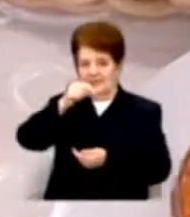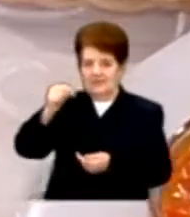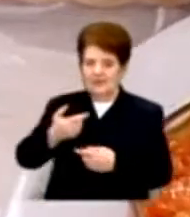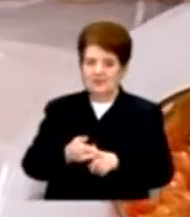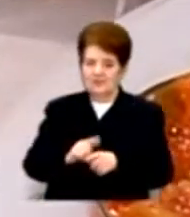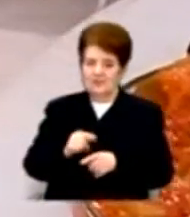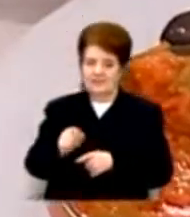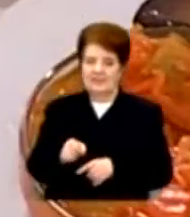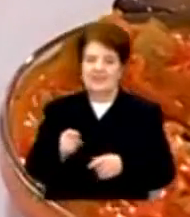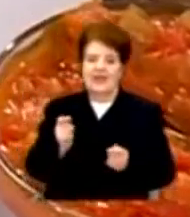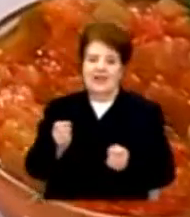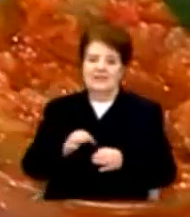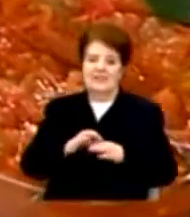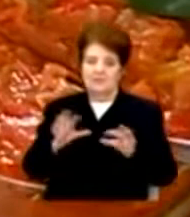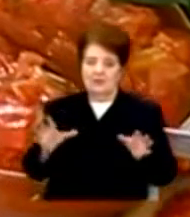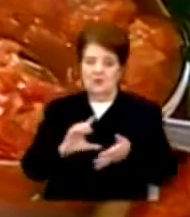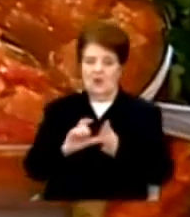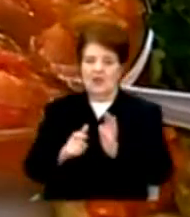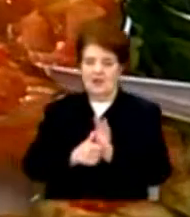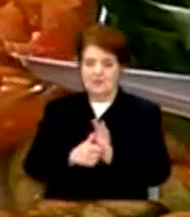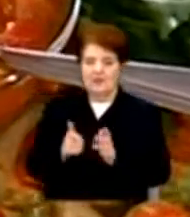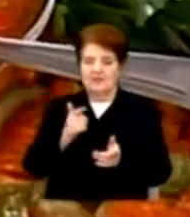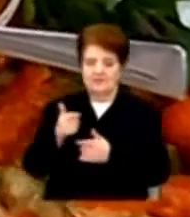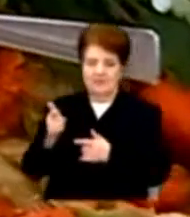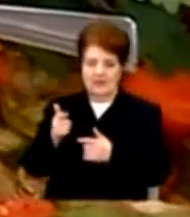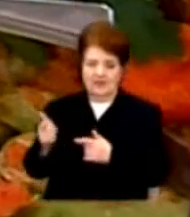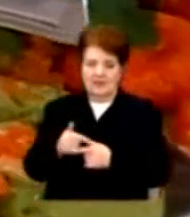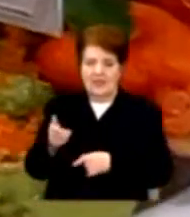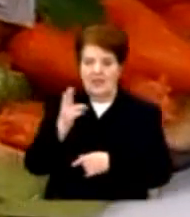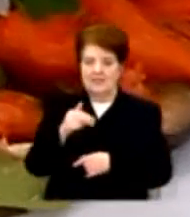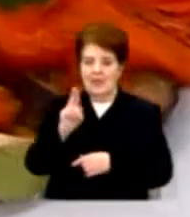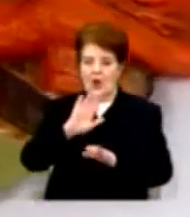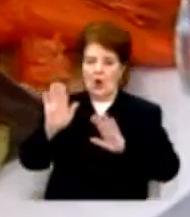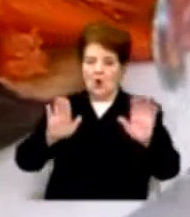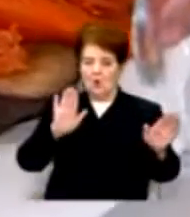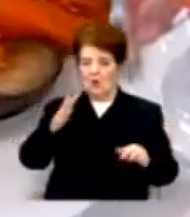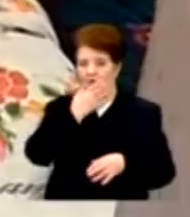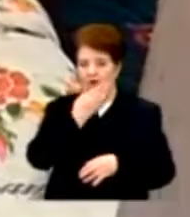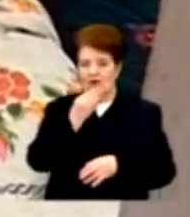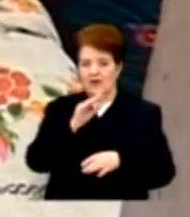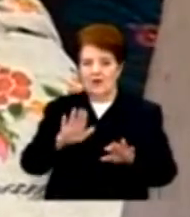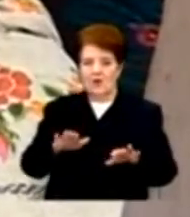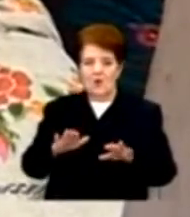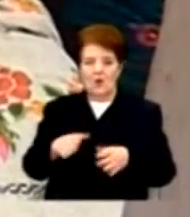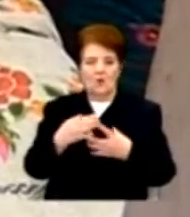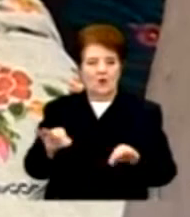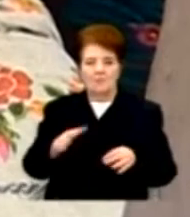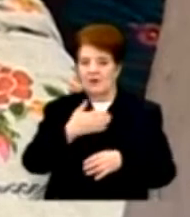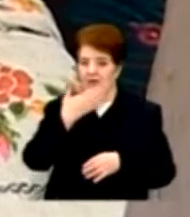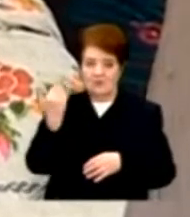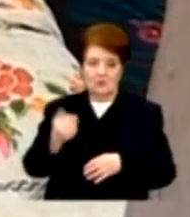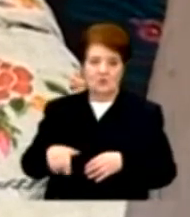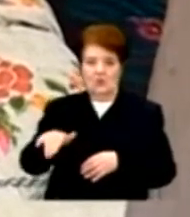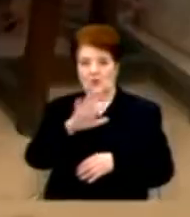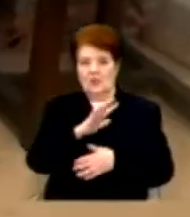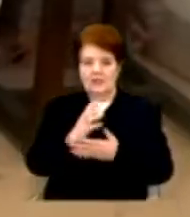sărbători. Camerele sunt pregătite pentru a-și întâmpina oaspeții, iar decorul de sărbătoare a fost amenajat. Locuri libere nu mai sunt, pentru că